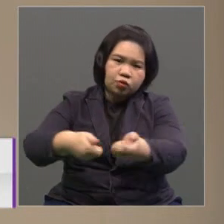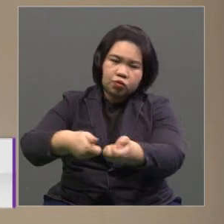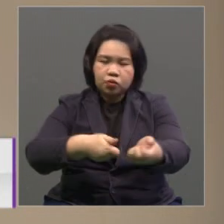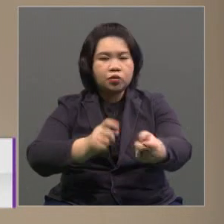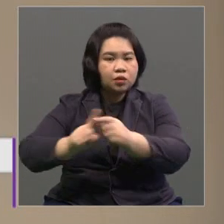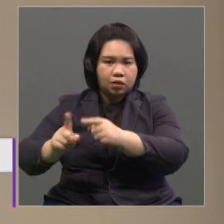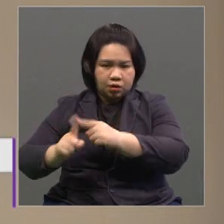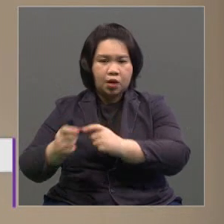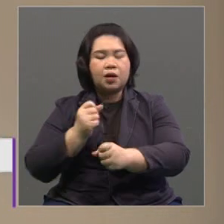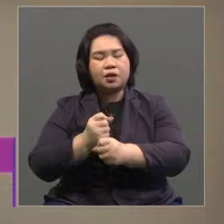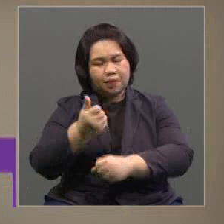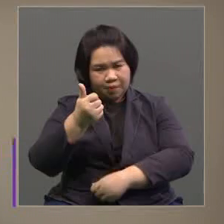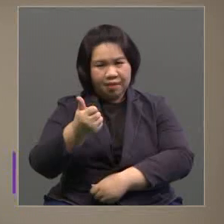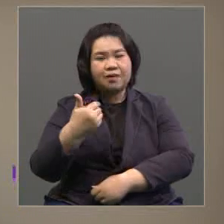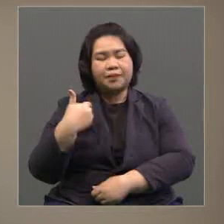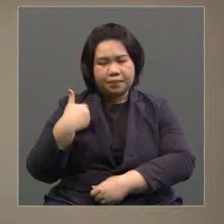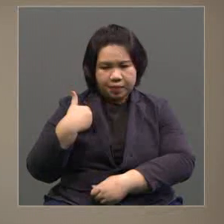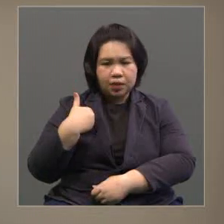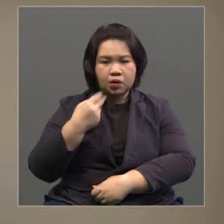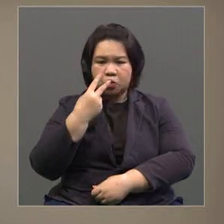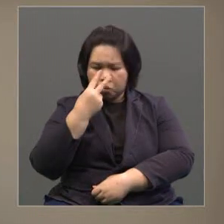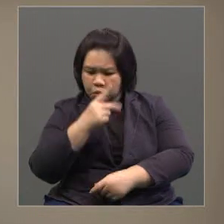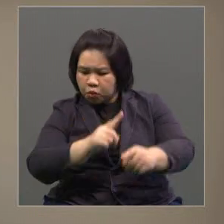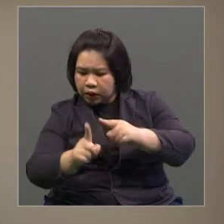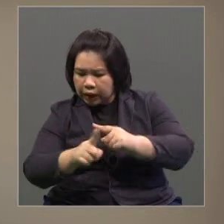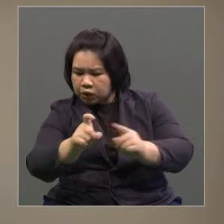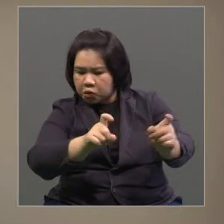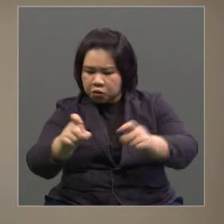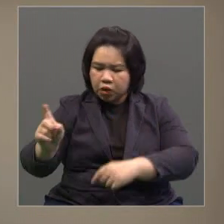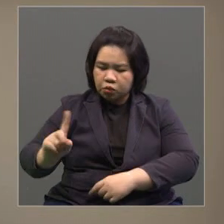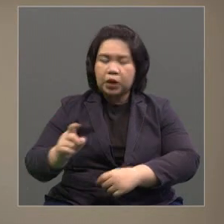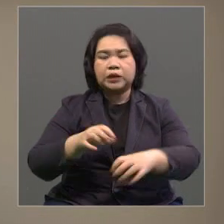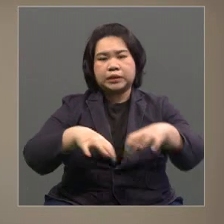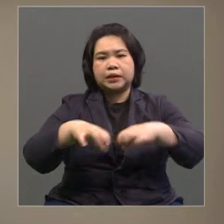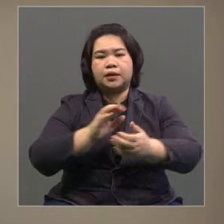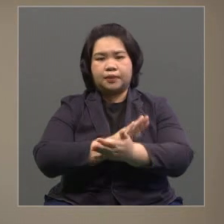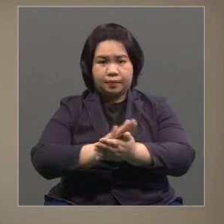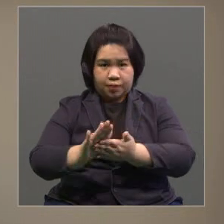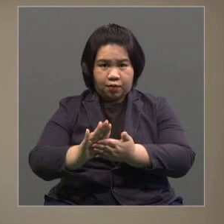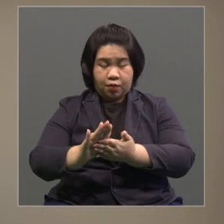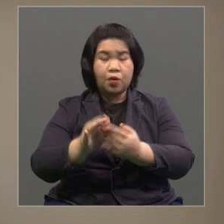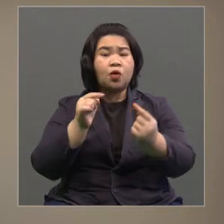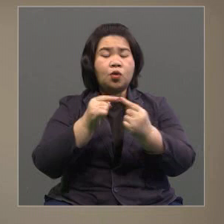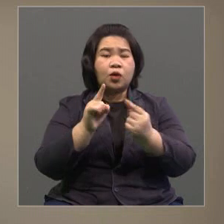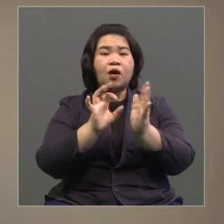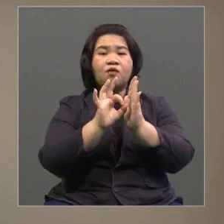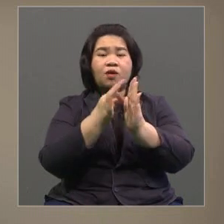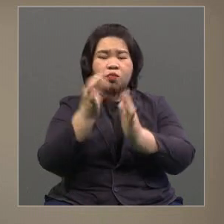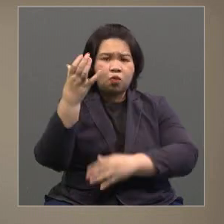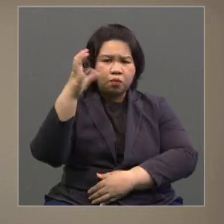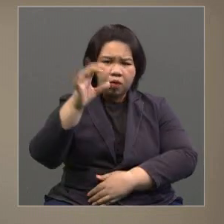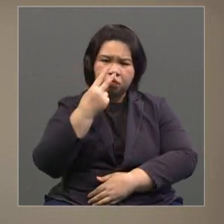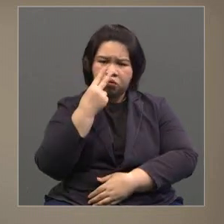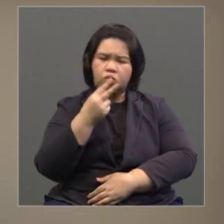โคลนลอกท่อระบายน้ำแล้วก็ฟื้นฟูสภาพพื้นที่ทางด้านของเพจ Facebook ศูนย์ข้อมูลภูเก็ตค่ะก็ได้ตั้ง